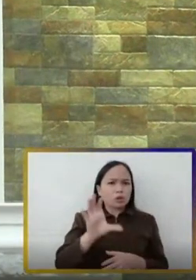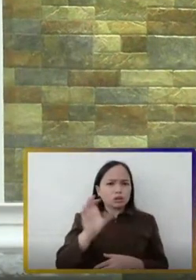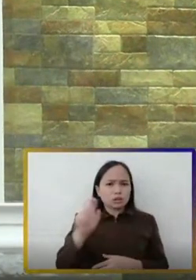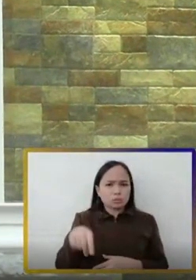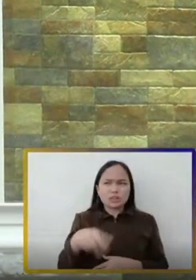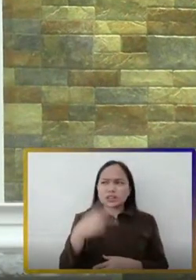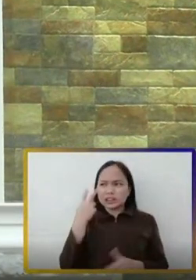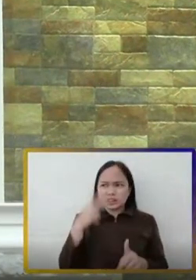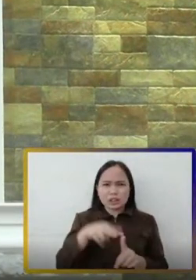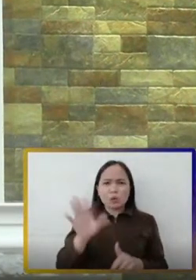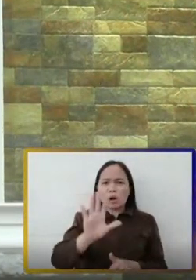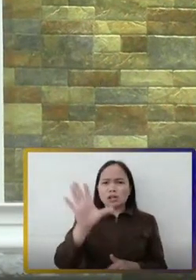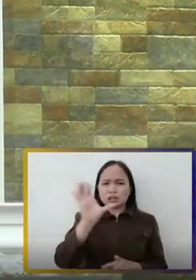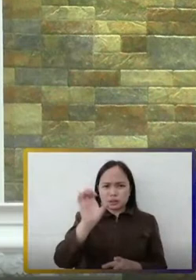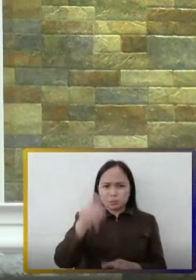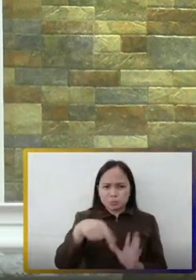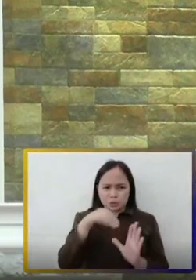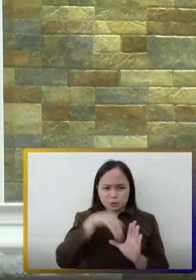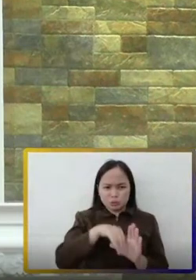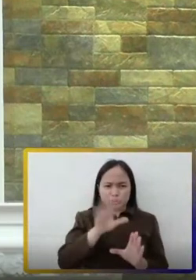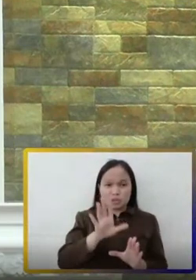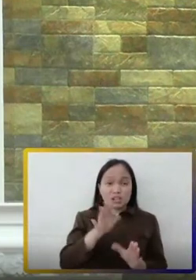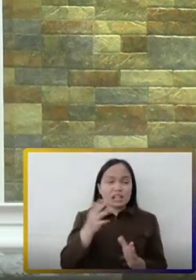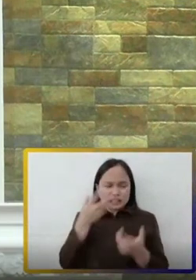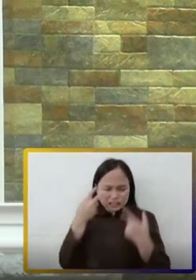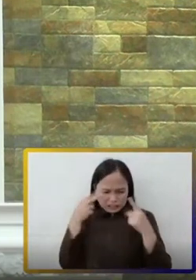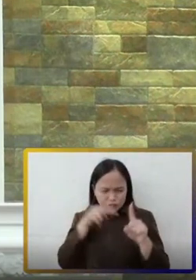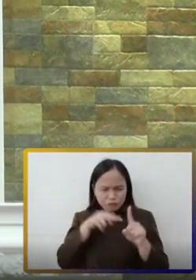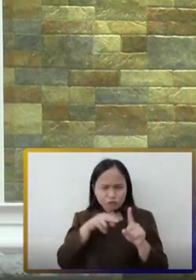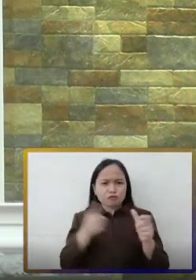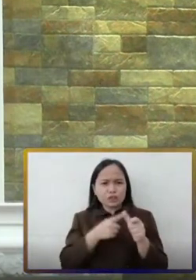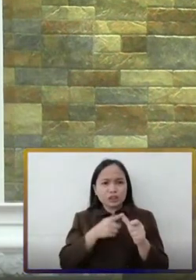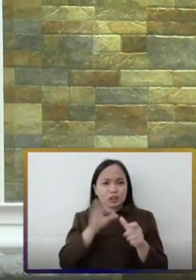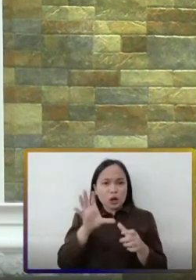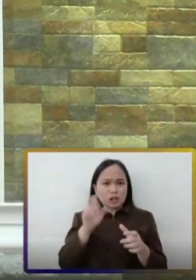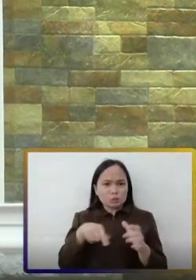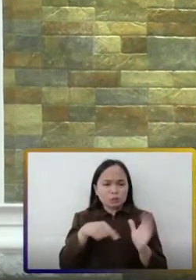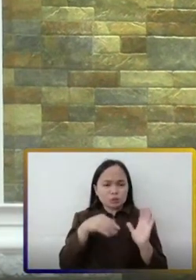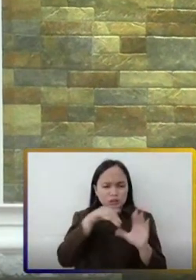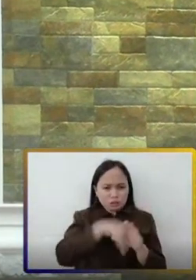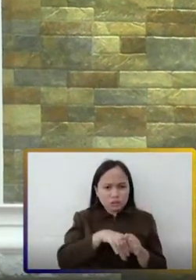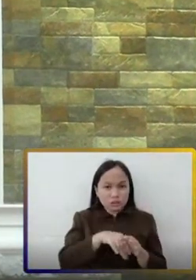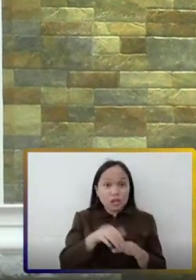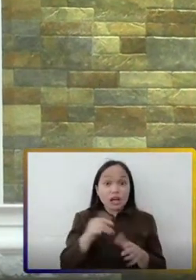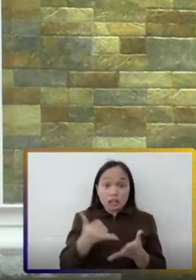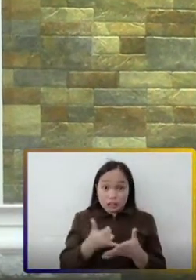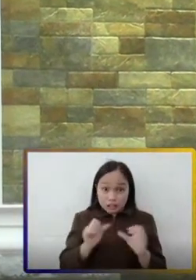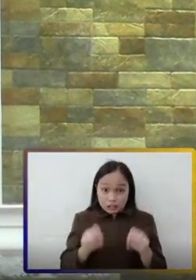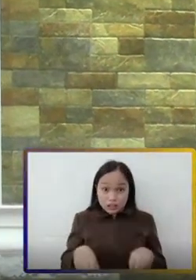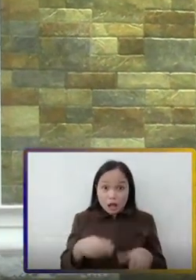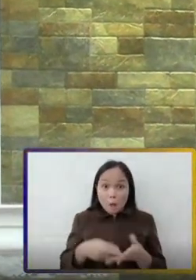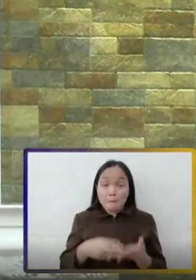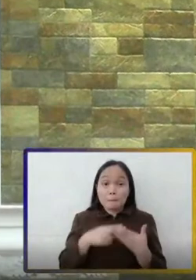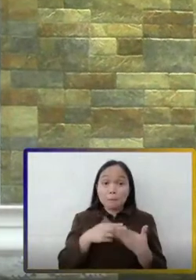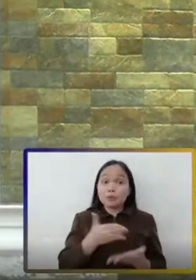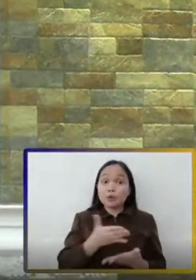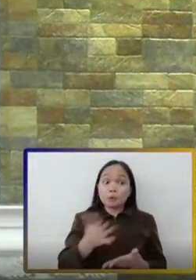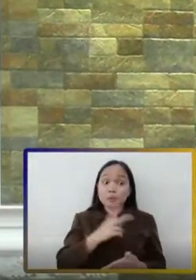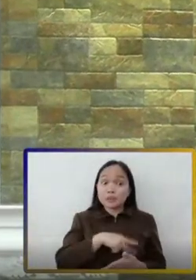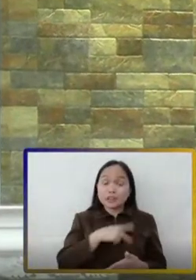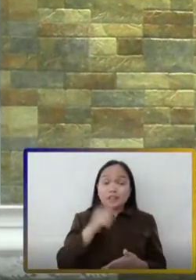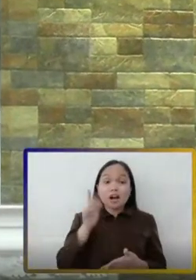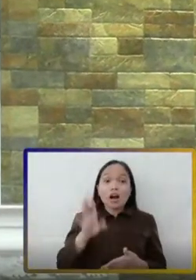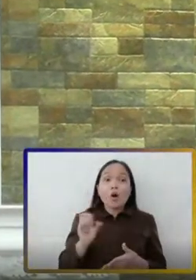Ang titignan natin po rito, yung content, yan muna ang tinatalakay ko po sa inyo. Nakakatulong ba ito para ma-please mo ang Diyos